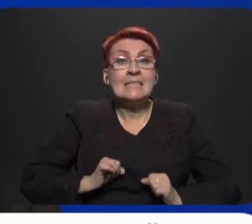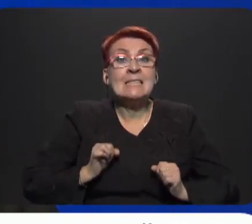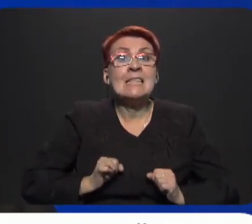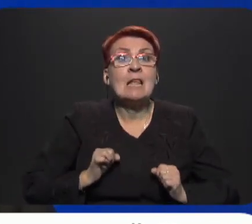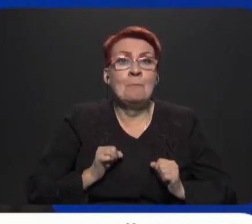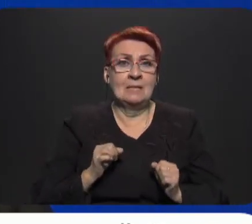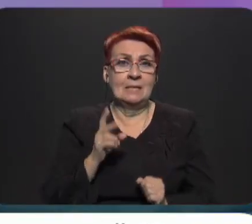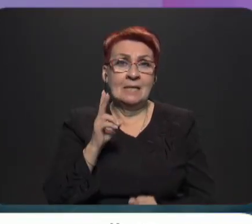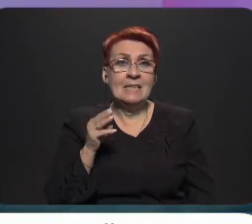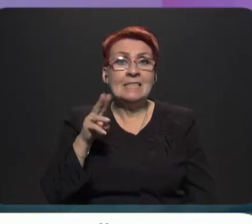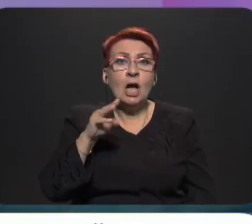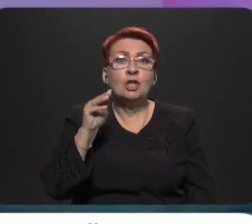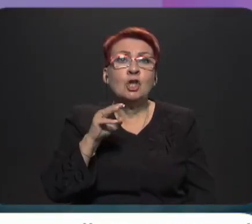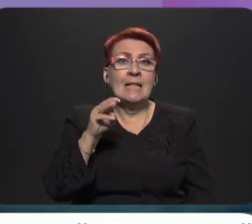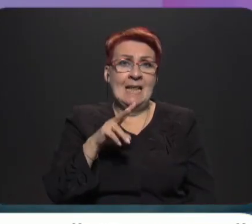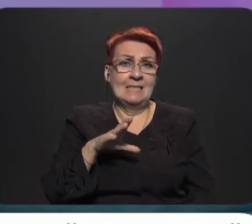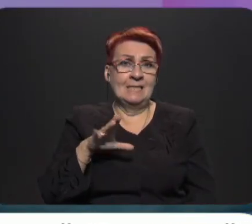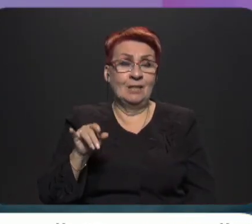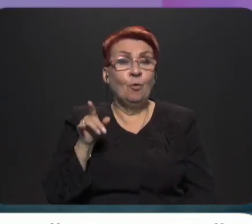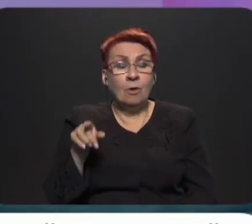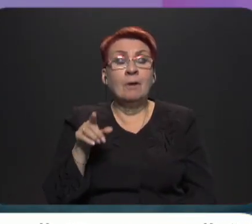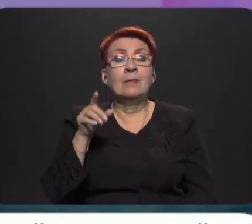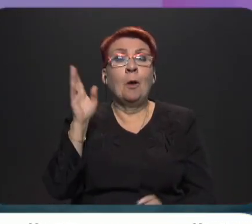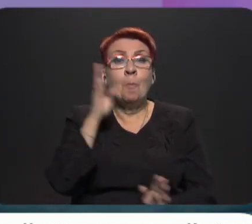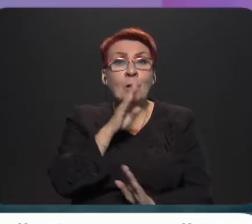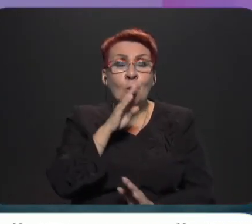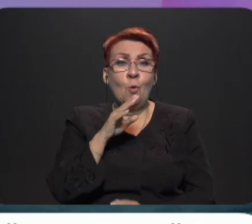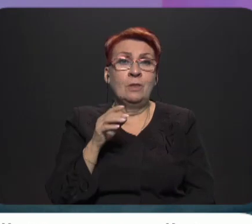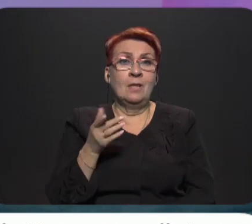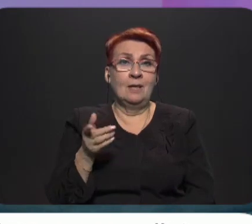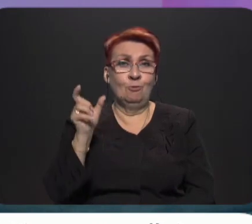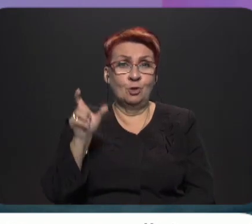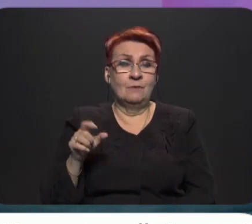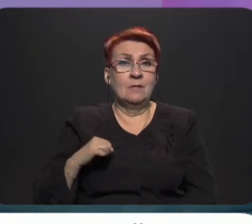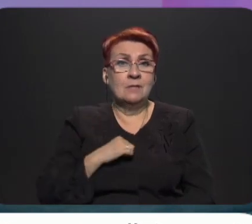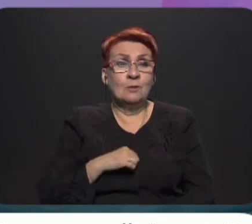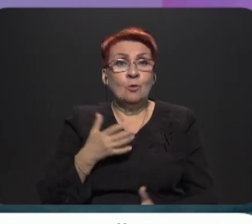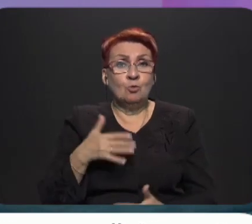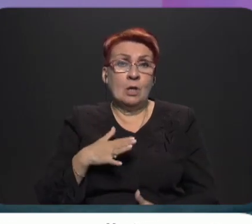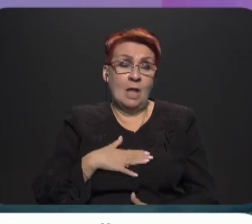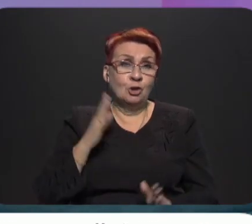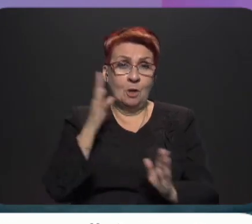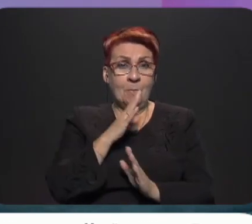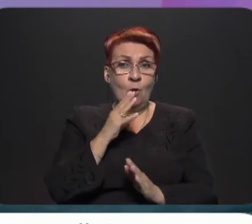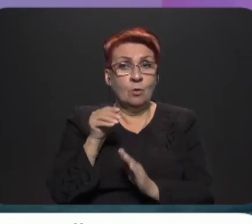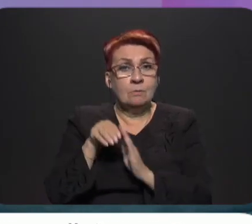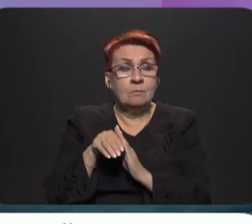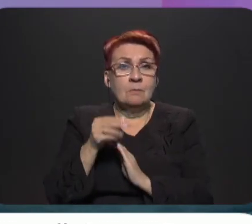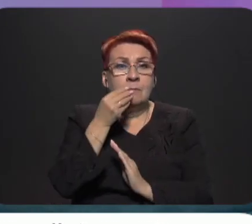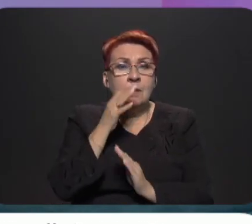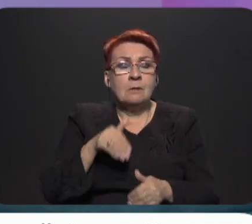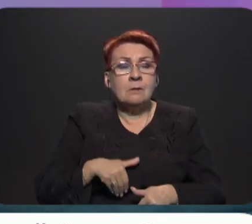к стяжательству. Это вот у него природное от этой искаженной злой уже нашей природе. А вот